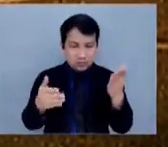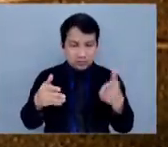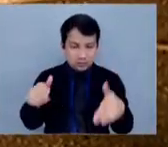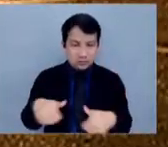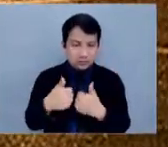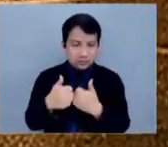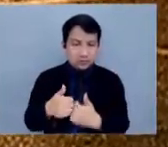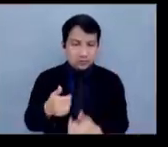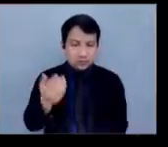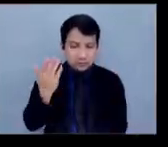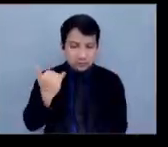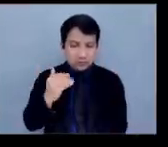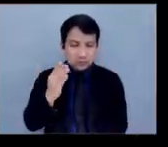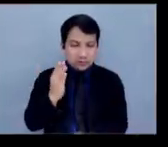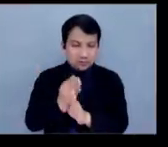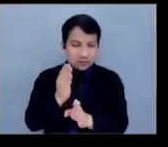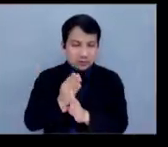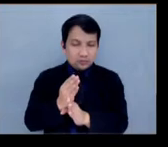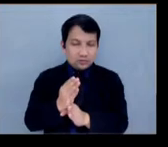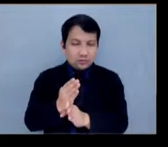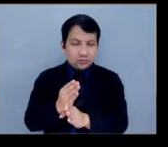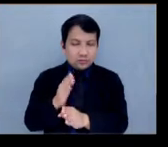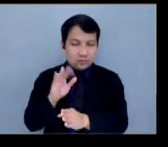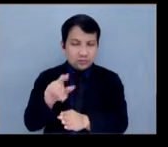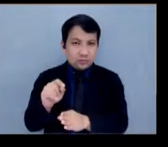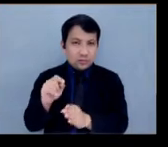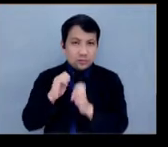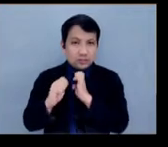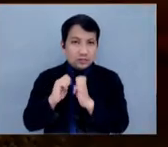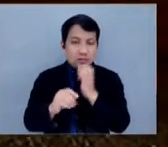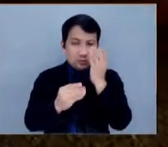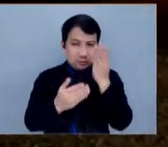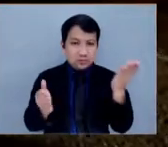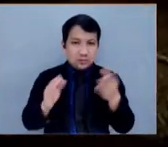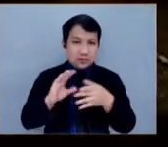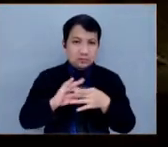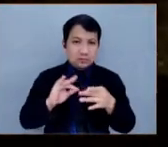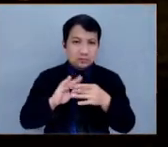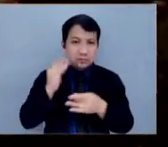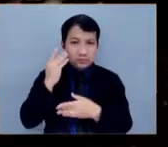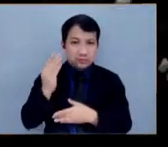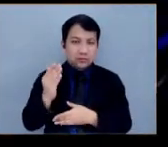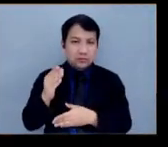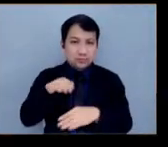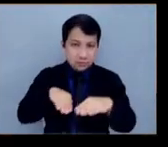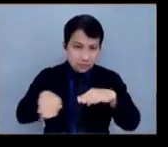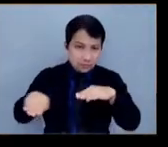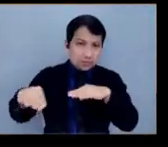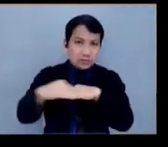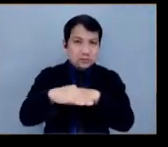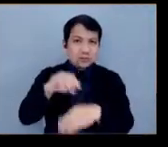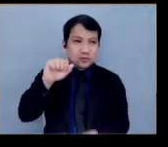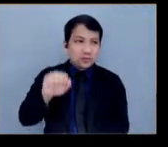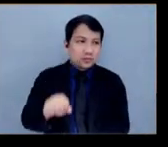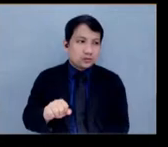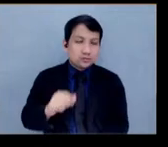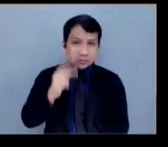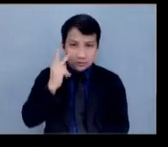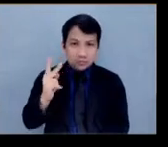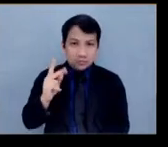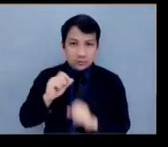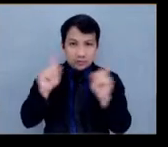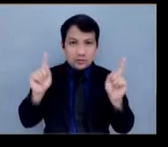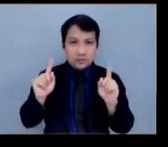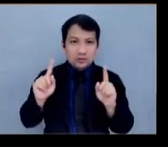ng busway at ng U-turn slot sa EDSA. Kwento ng rider, nag-U-turn siya pa southbound nang biglang mahagip ng